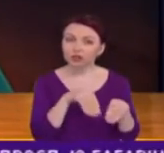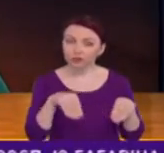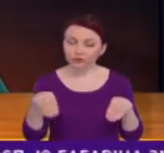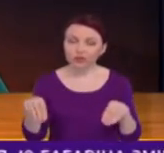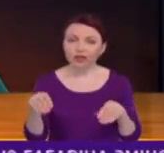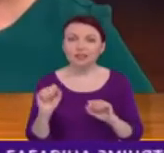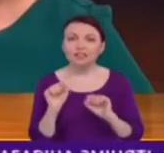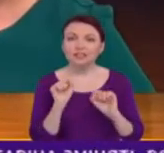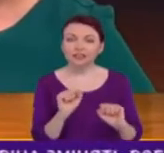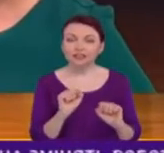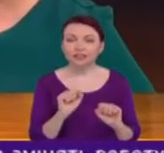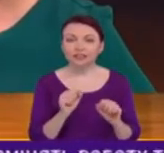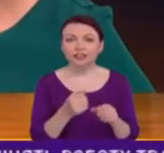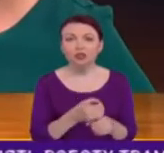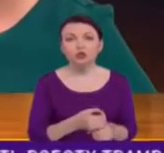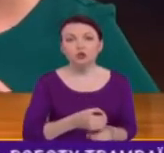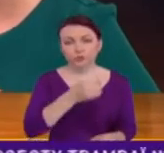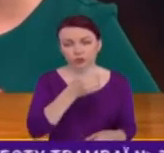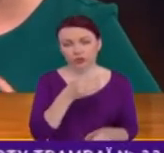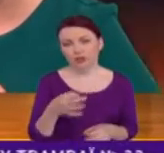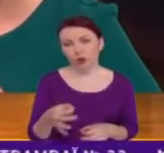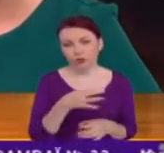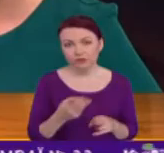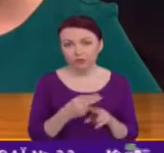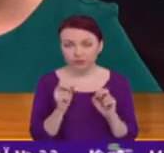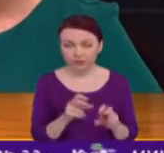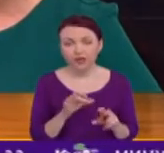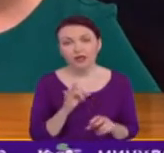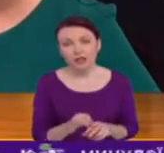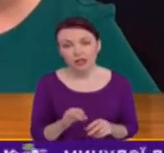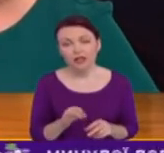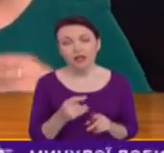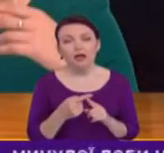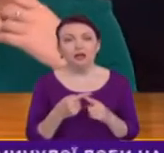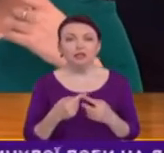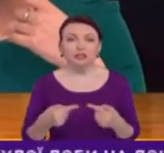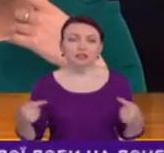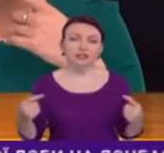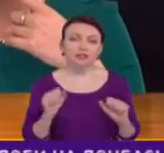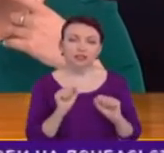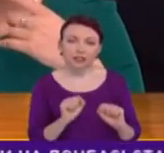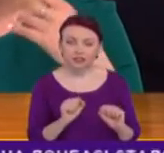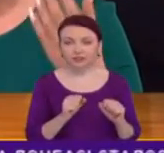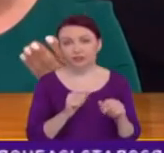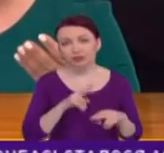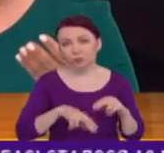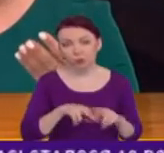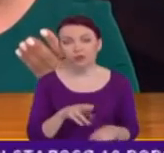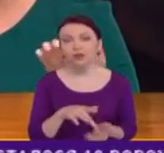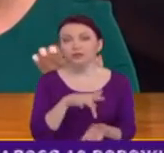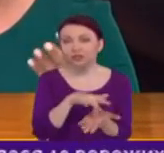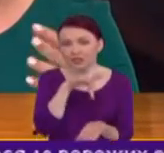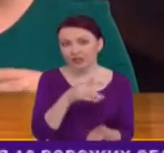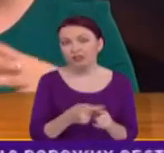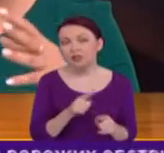на острівцях безпеки та на складних перехрестях, також різні захисні споруди. В центрі це вже